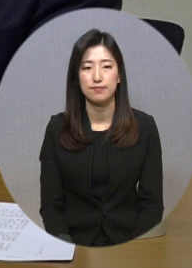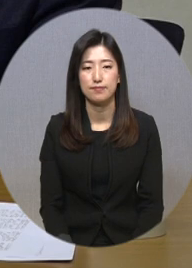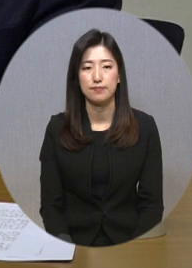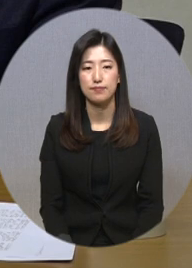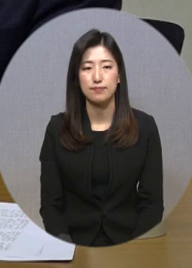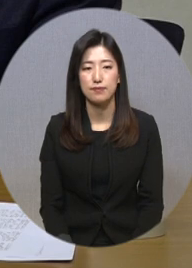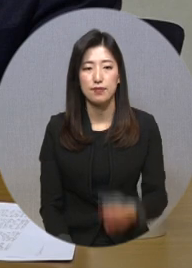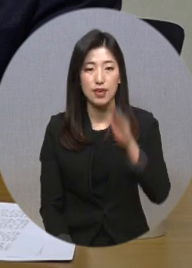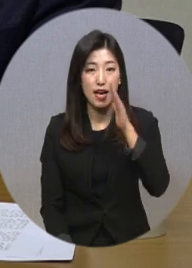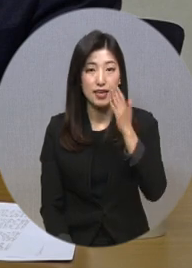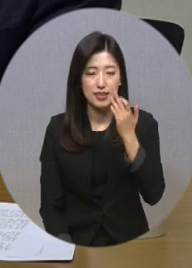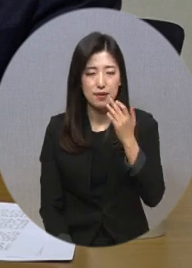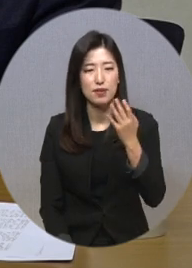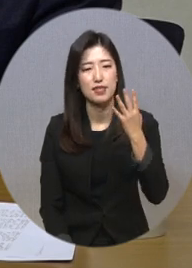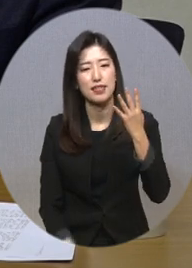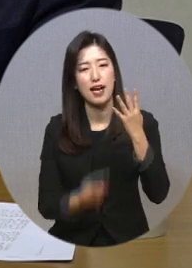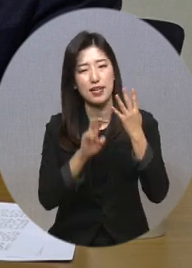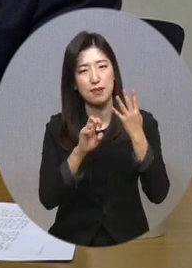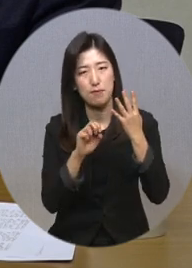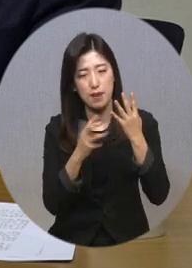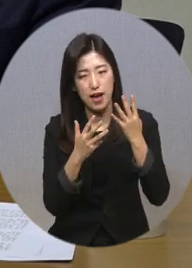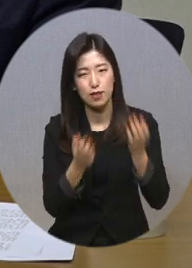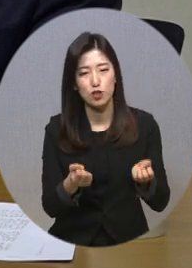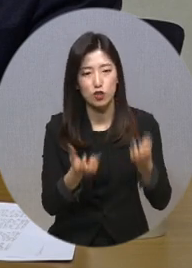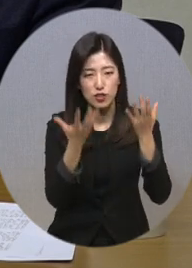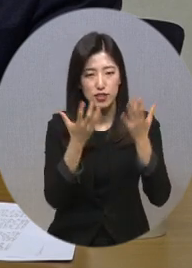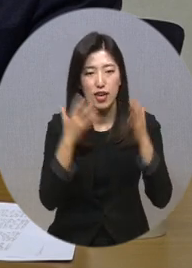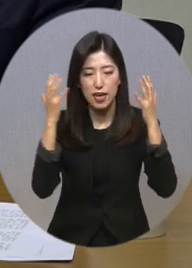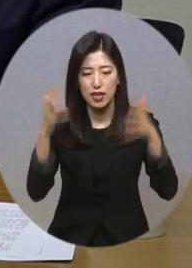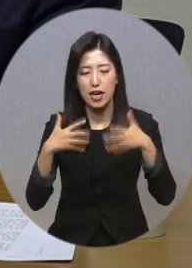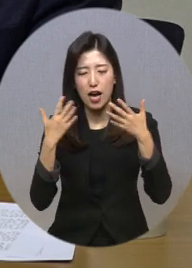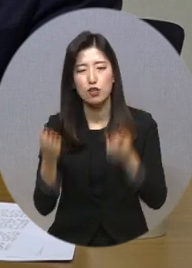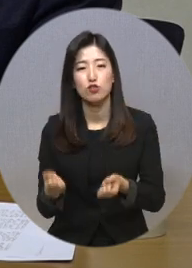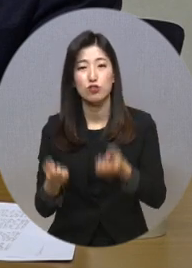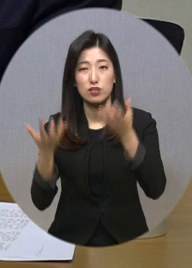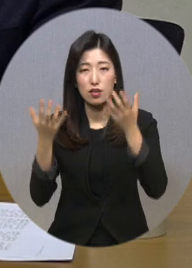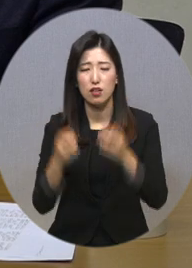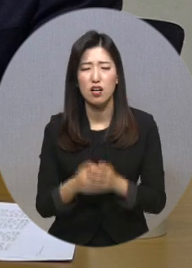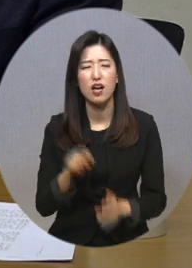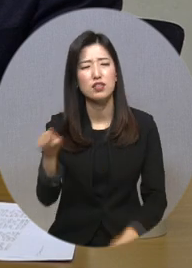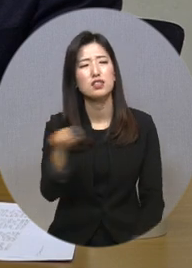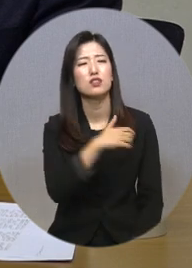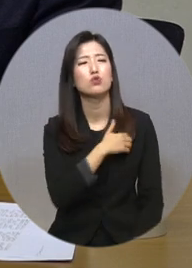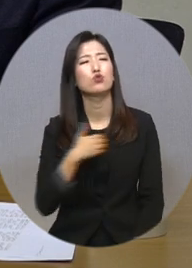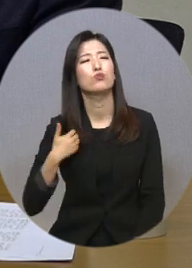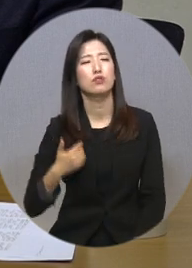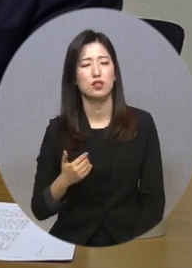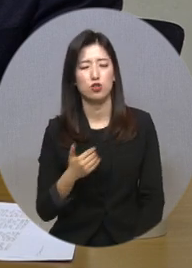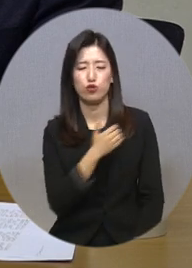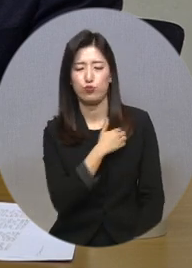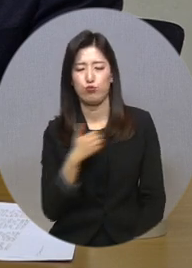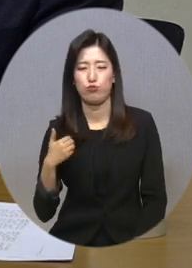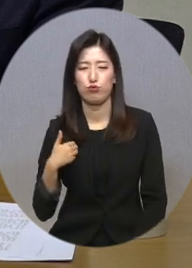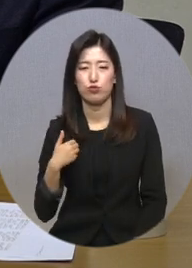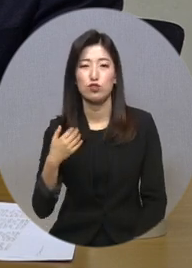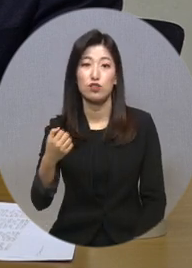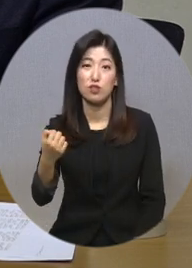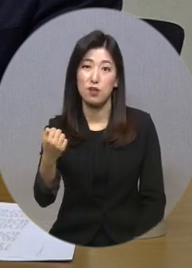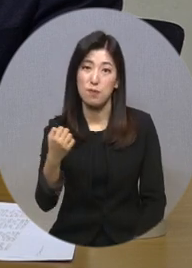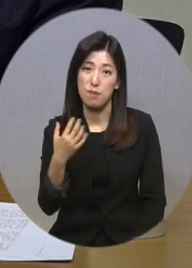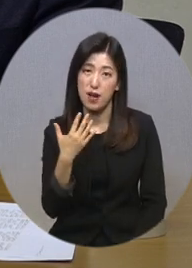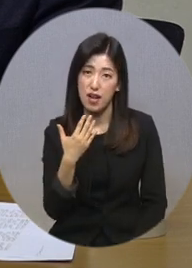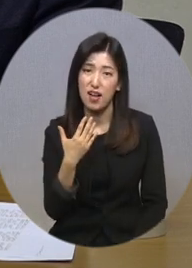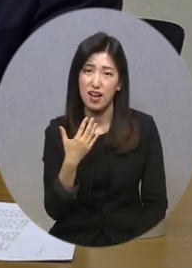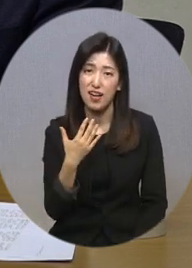아산에는 4.18 축제나 가을 축제가 있고 그 정도면 되지 않느냐고 보실지